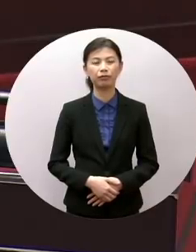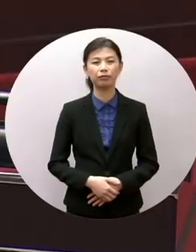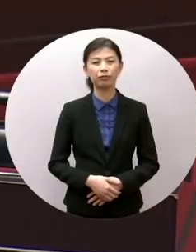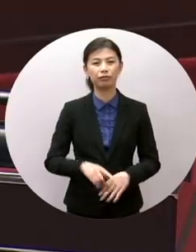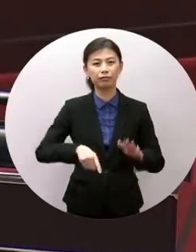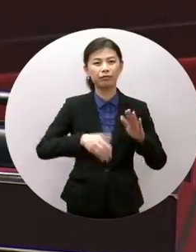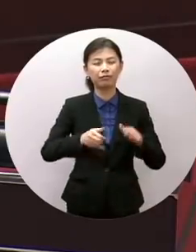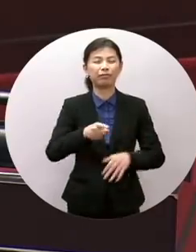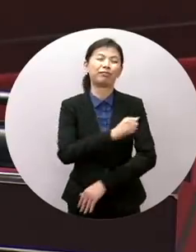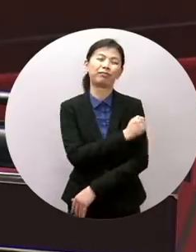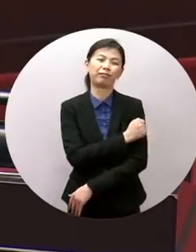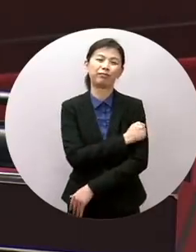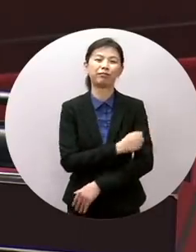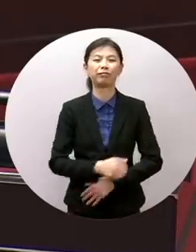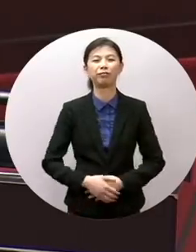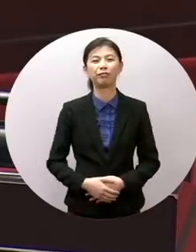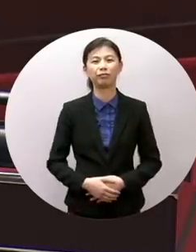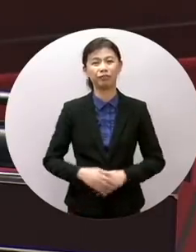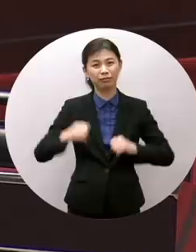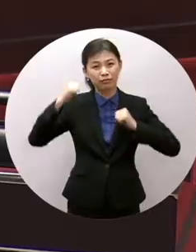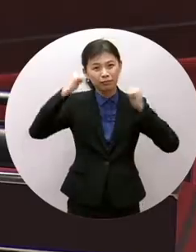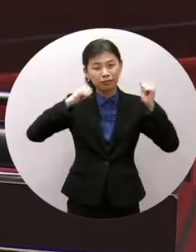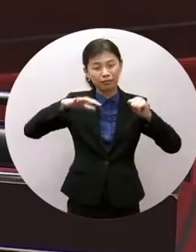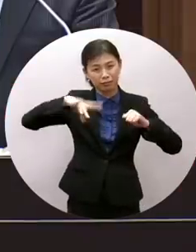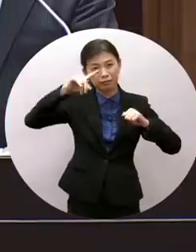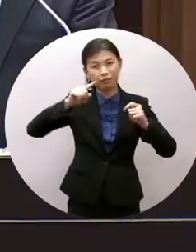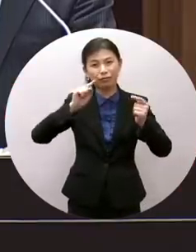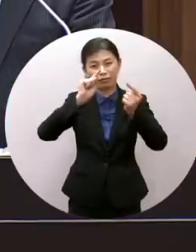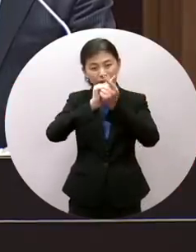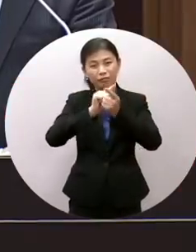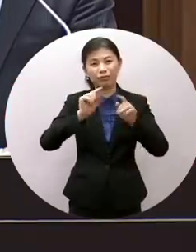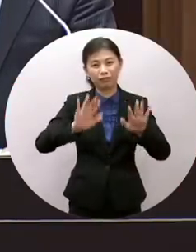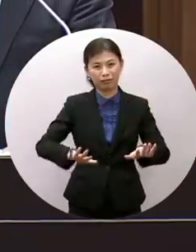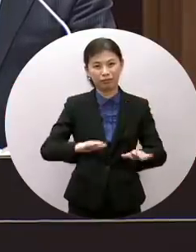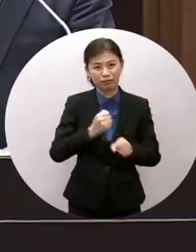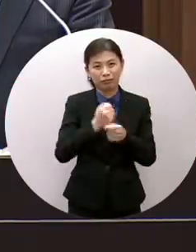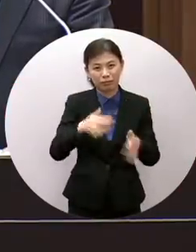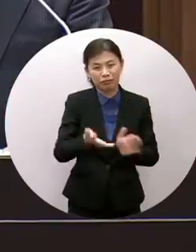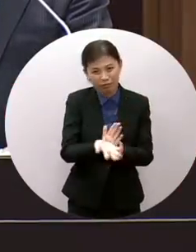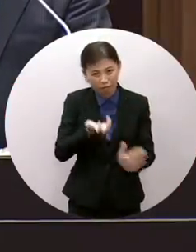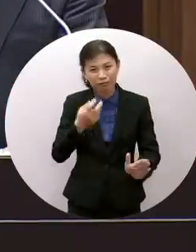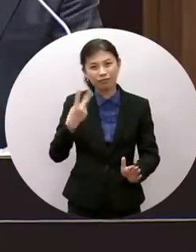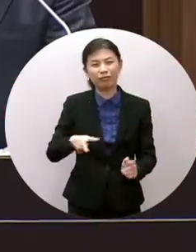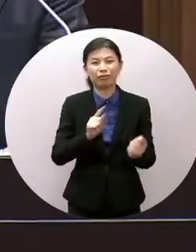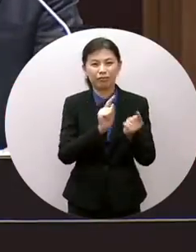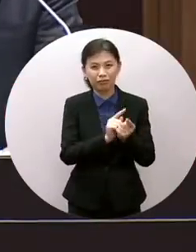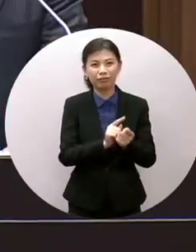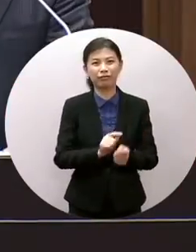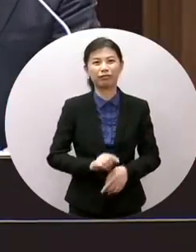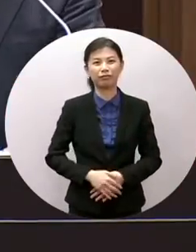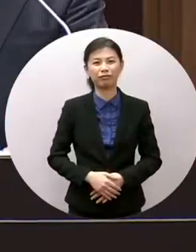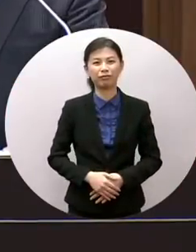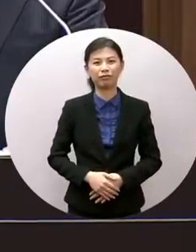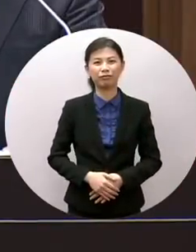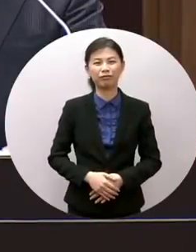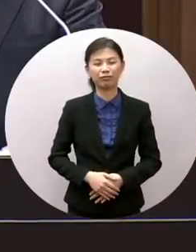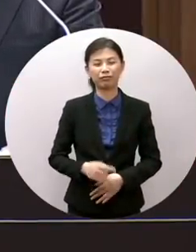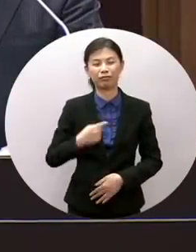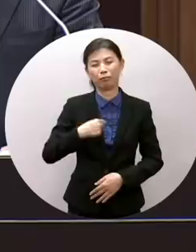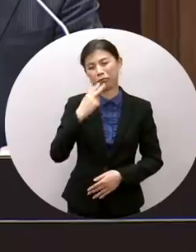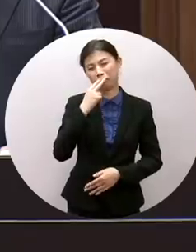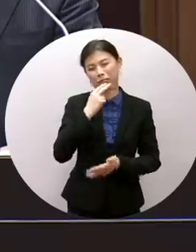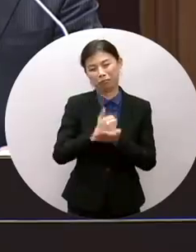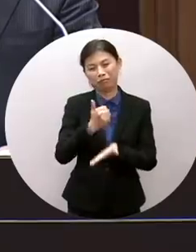院长，你很辛苦了哈。早上我们第一次见面， 就是。 然后现在要下班以前又跟你见面。 对呀，你有头有尾。 我何其有